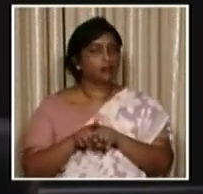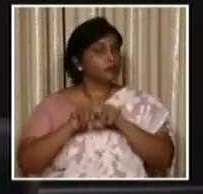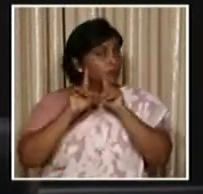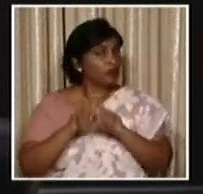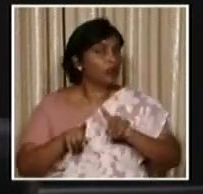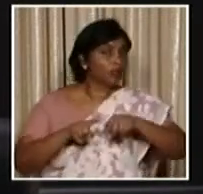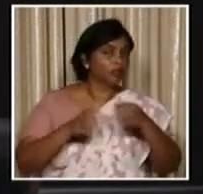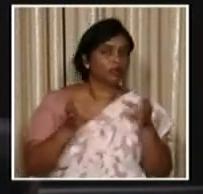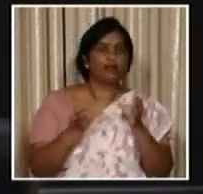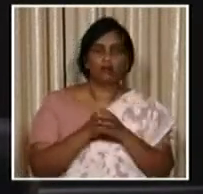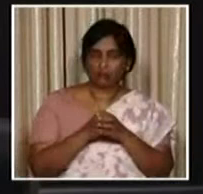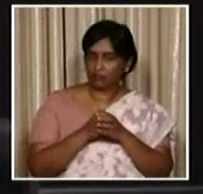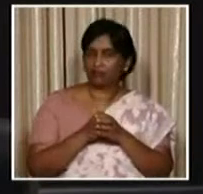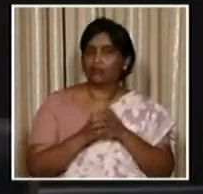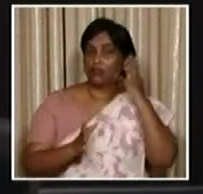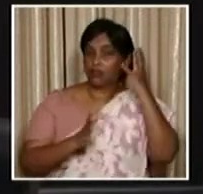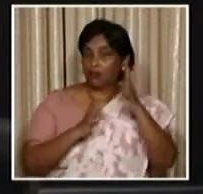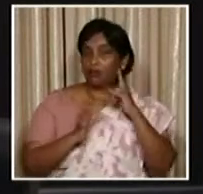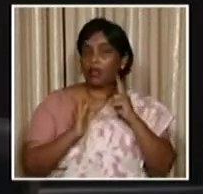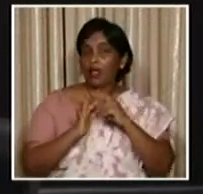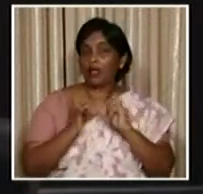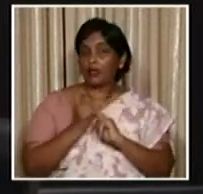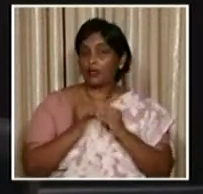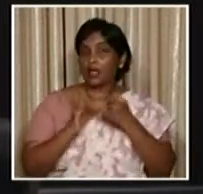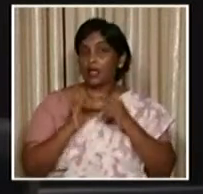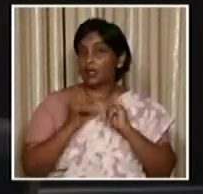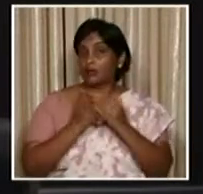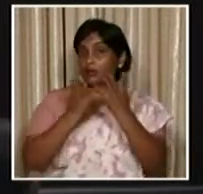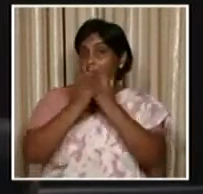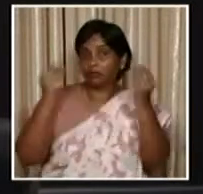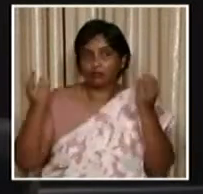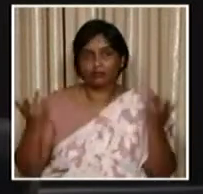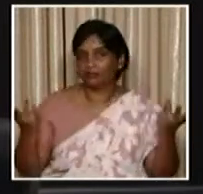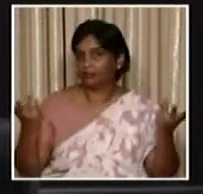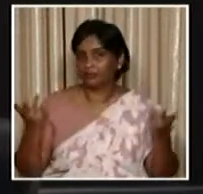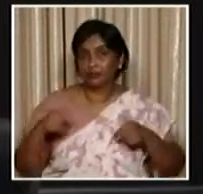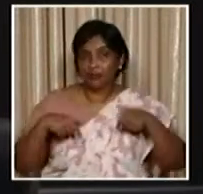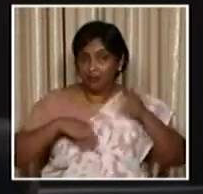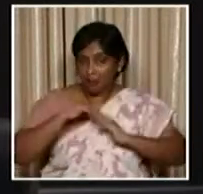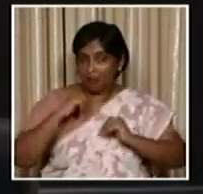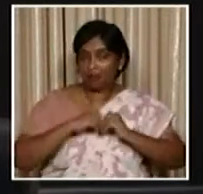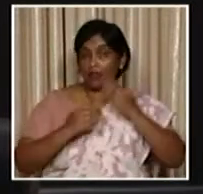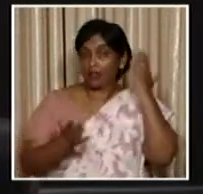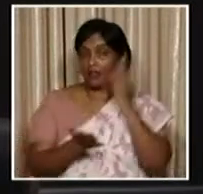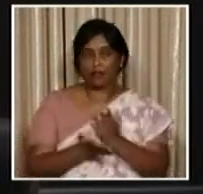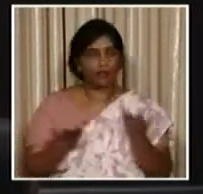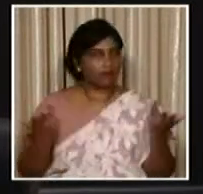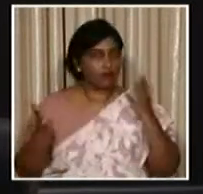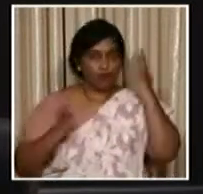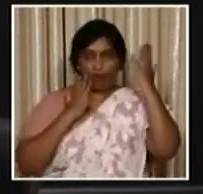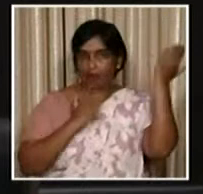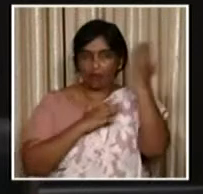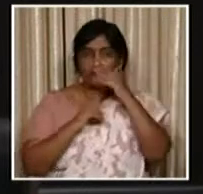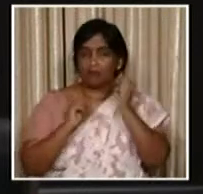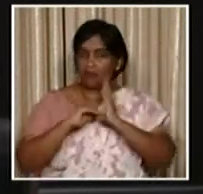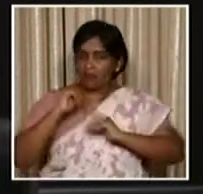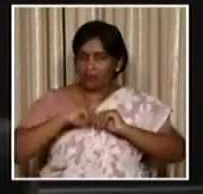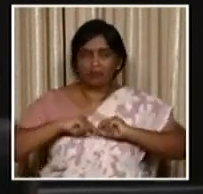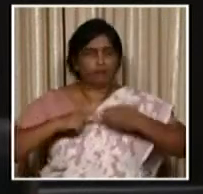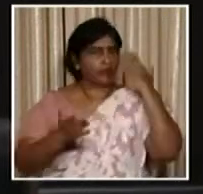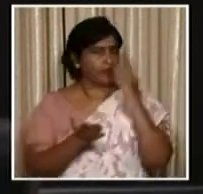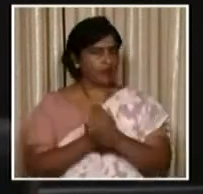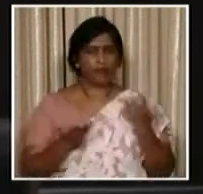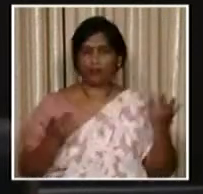තවත් කණ්ඩායම් මොකද ලෝකේ ISIS ඉවත් වෙලා නැහැ ඒගොල්ලන්ගේ ක්‍රියාකාරකම් නැවතිලා නැහැ ඒගොල්ලන්ගේ වැඩපිළිවෙල